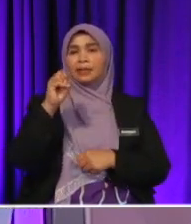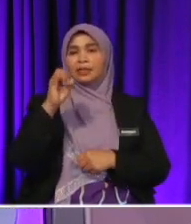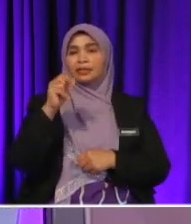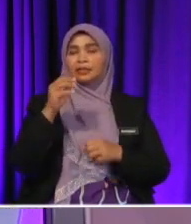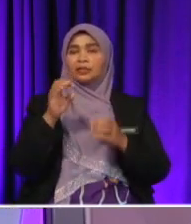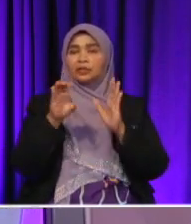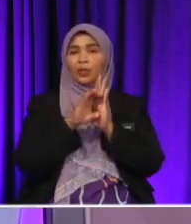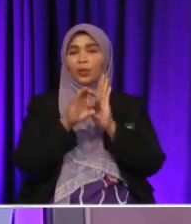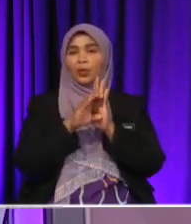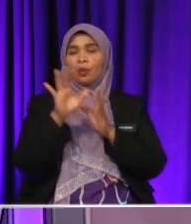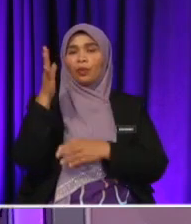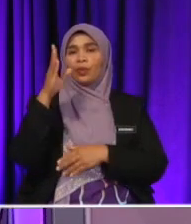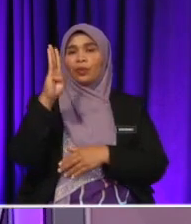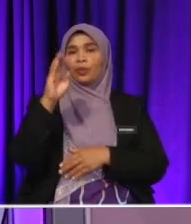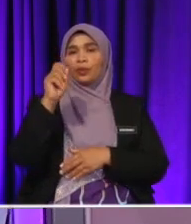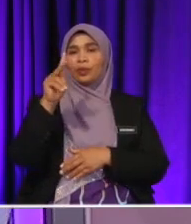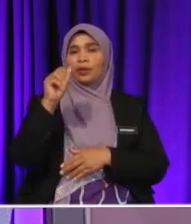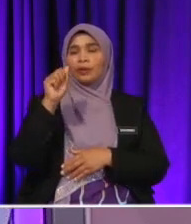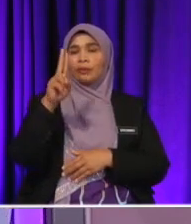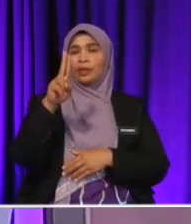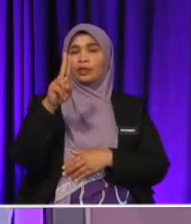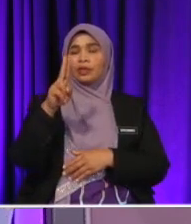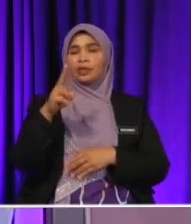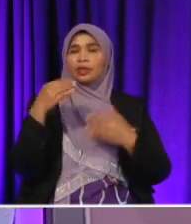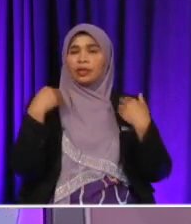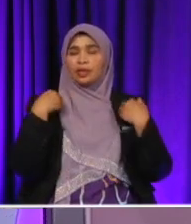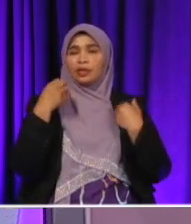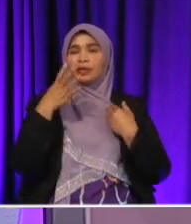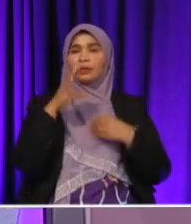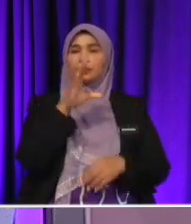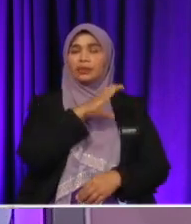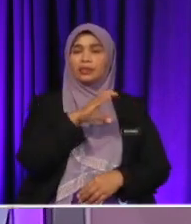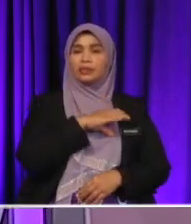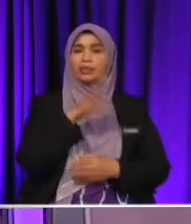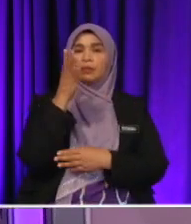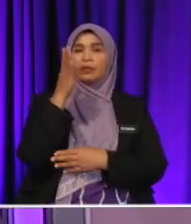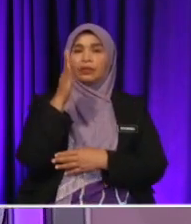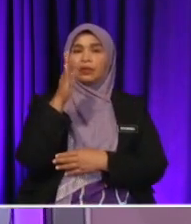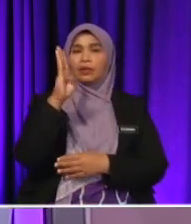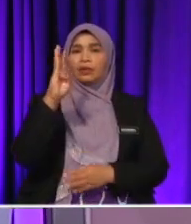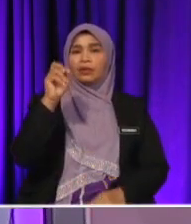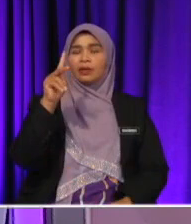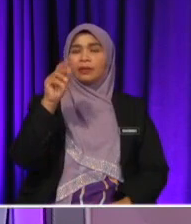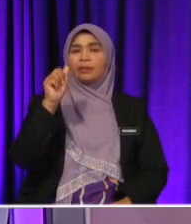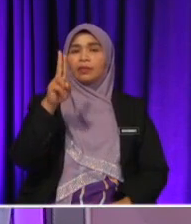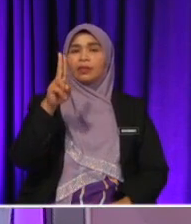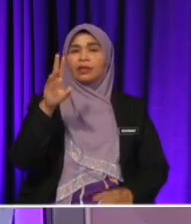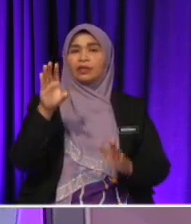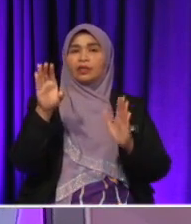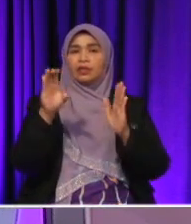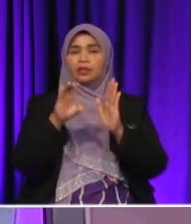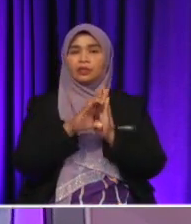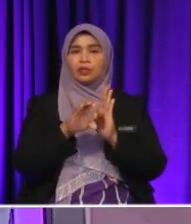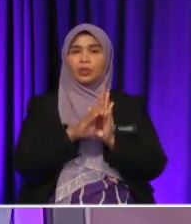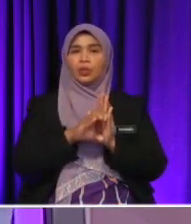pokok bakal jadi kita tengok tadi ada beberapa ciri-ciri pokok bakal untuk menyesuaikan contoh dia tadi